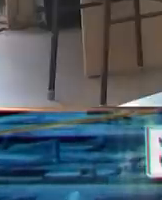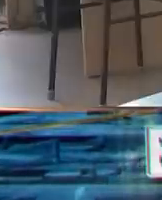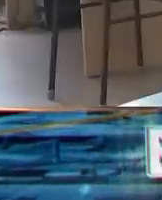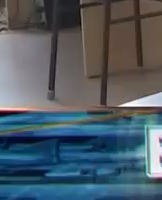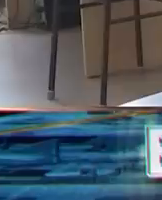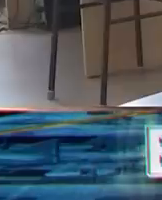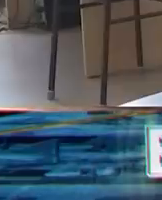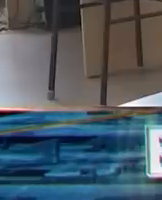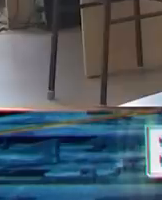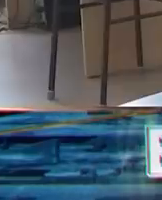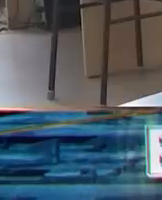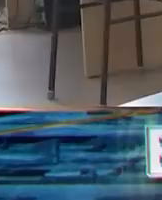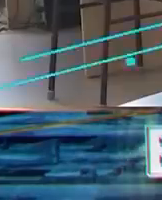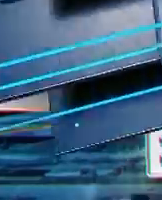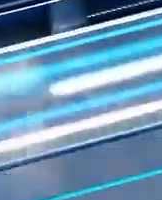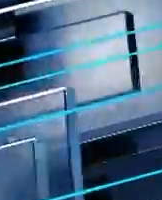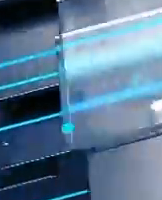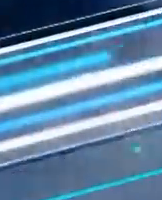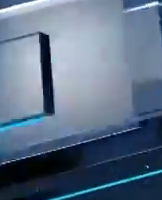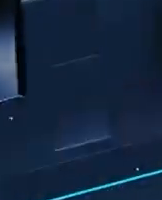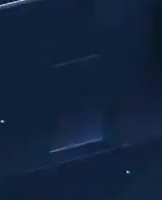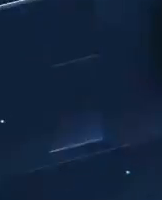50 мың адам жүгінген.